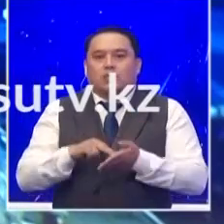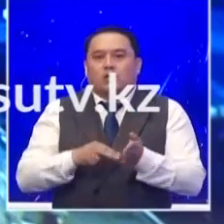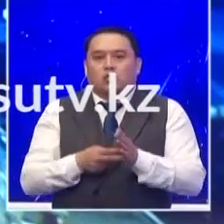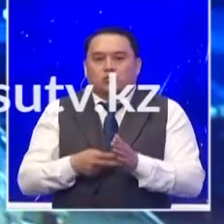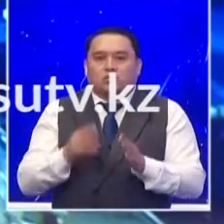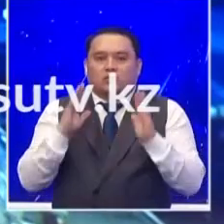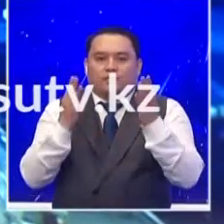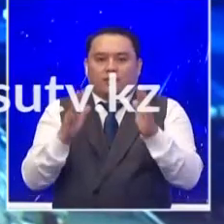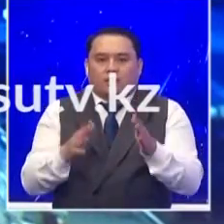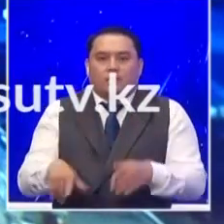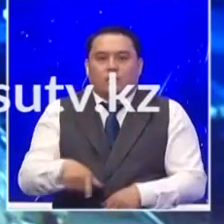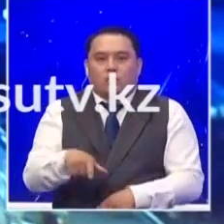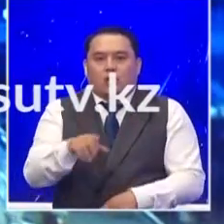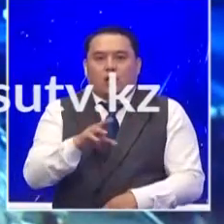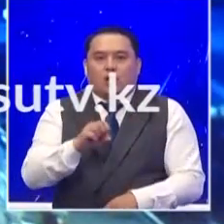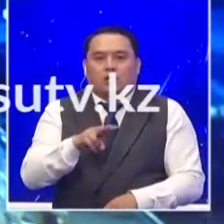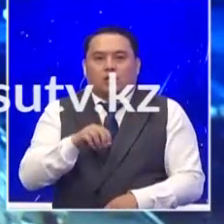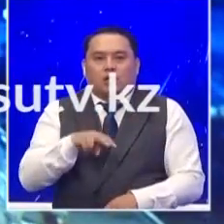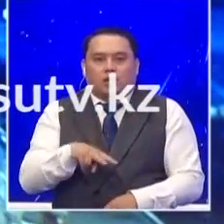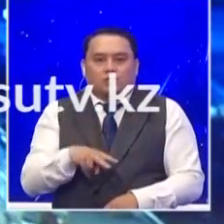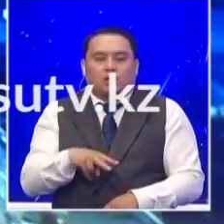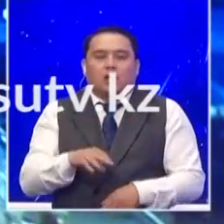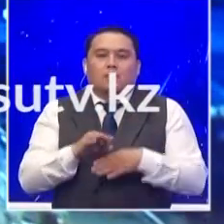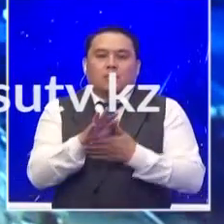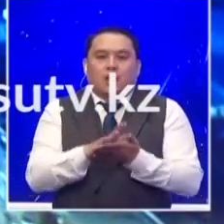планируется строительство сквера на левом берегу реки Каратал.